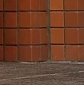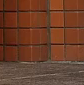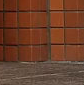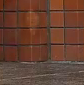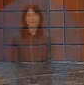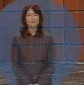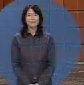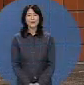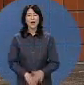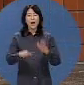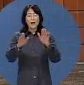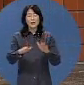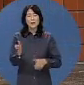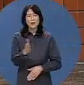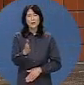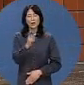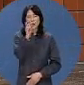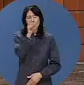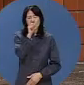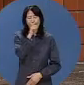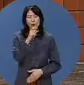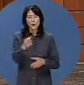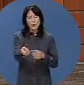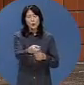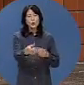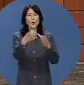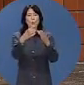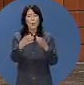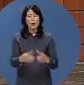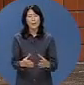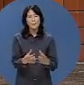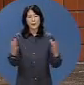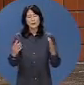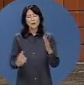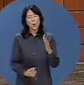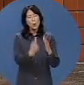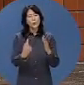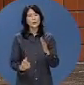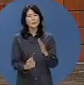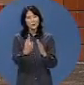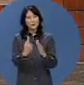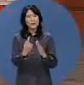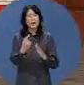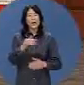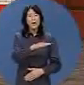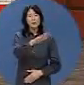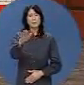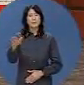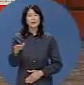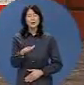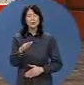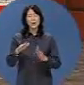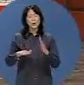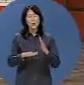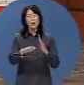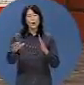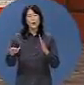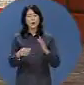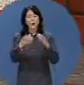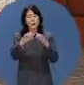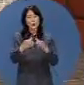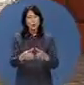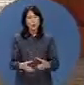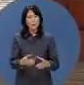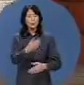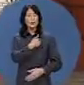ください最近全国で腐食が進んだ古い化による事故がつで発生しましたが皆さんのご